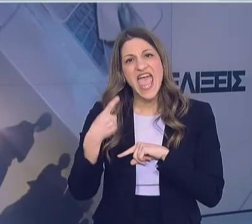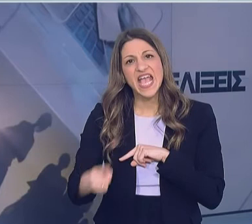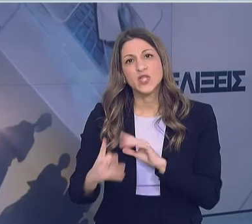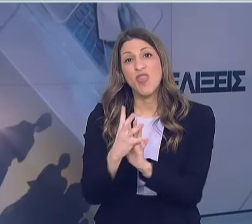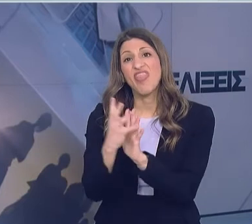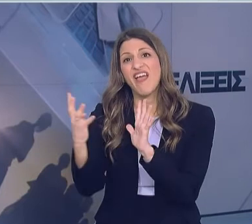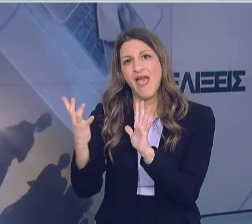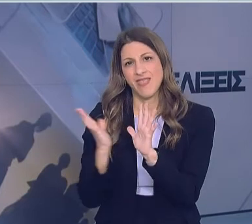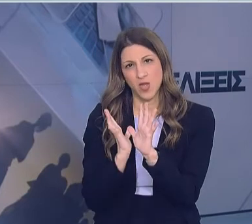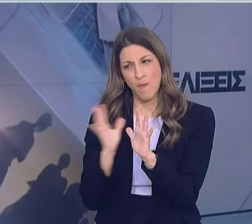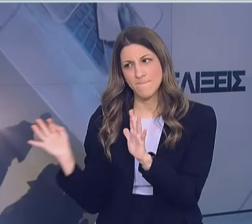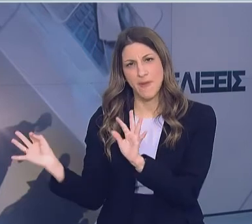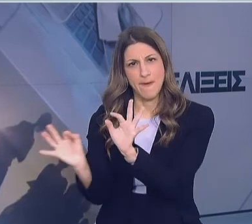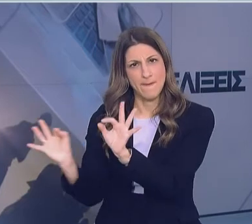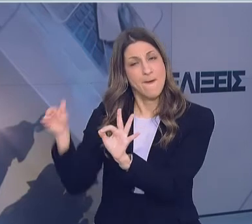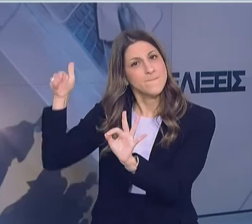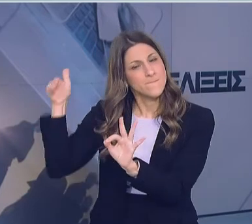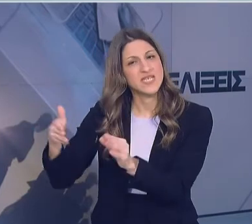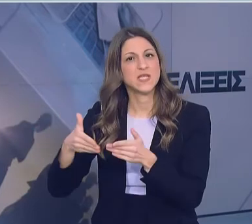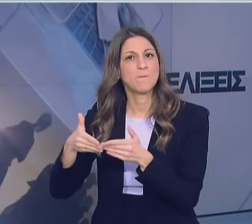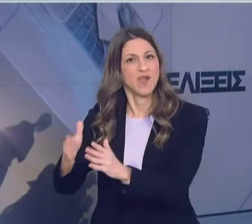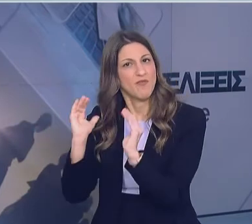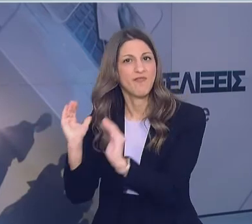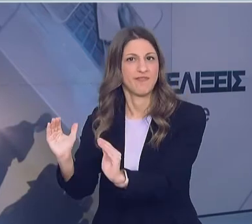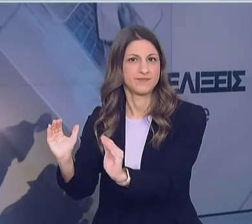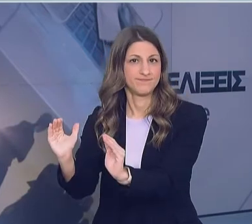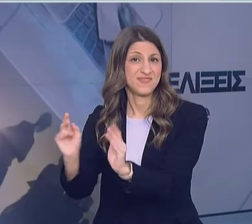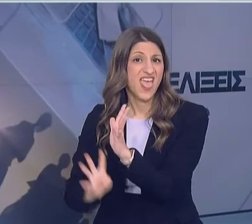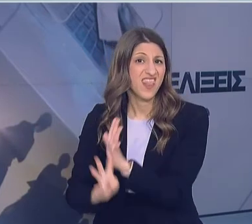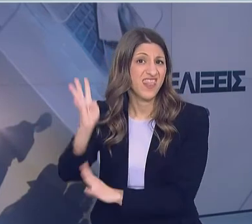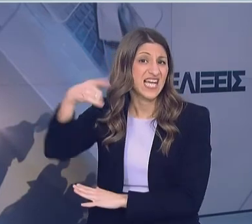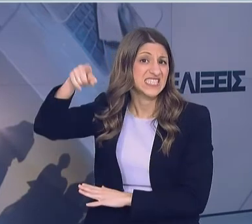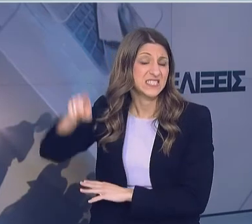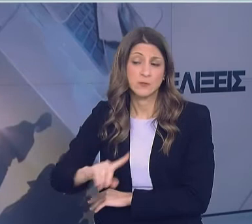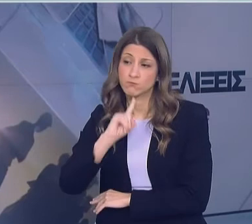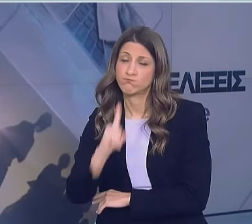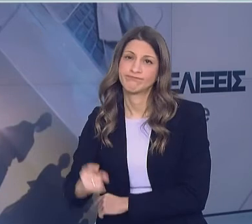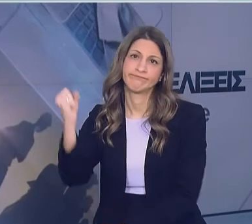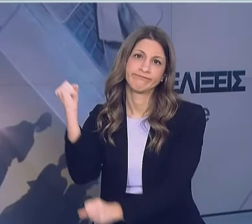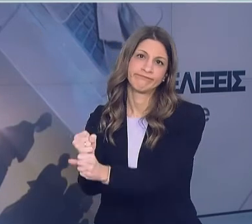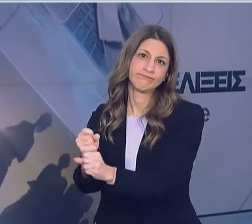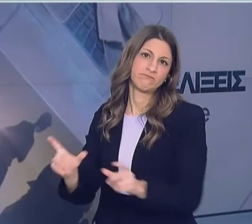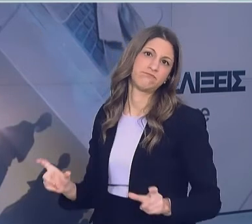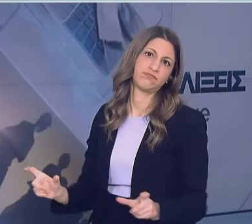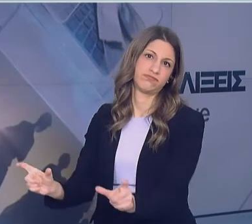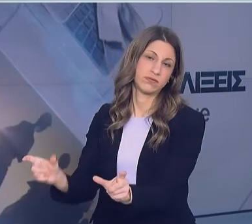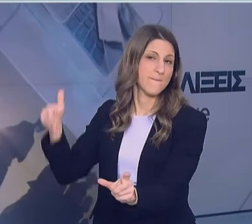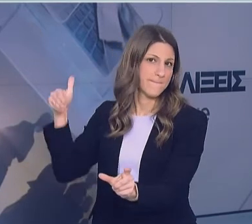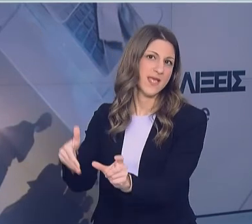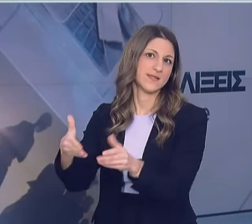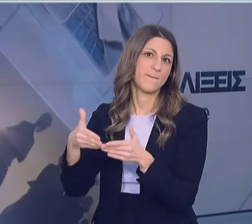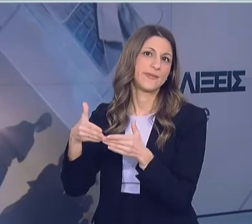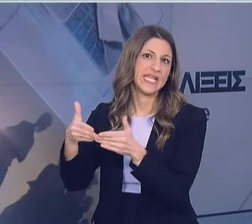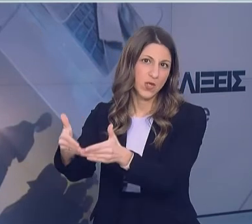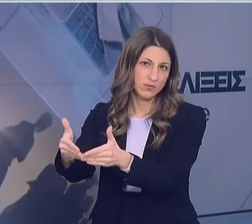119 επιβάτες του πλοίου, οι οποίοι θα παραμείνουν για 14 μέρες σε καραντίνα μέσα στο πλοίο και